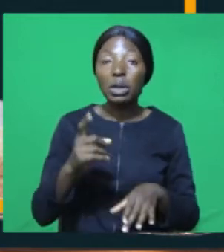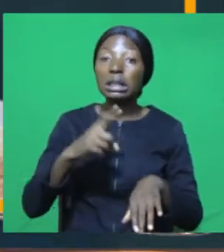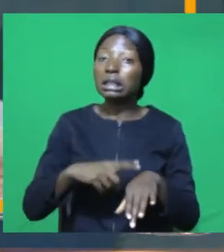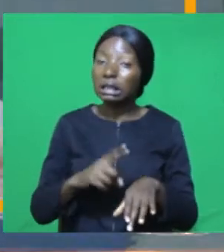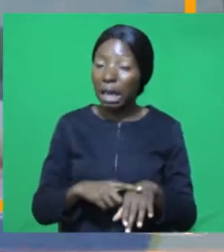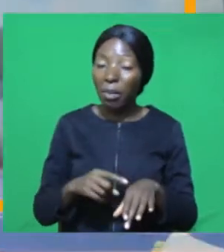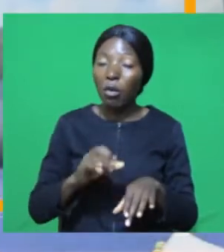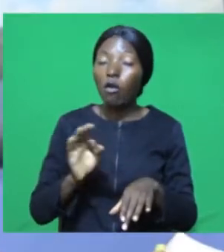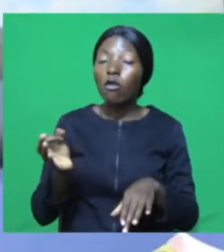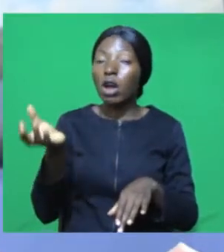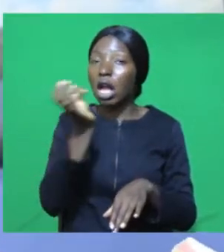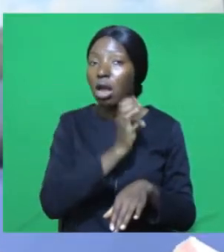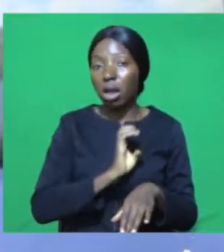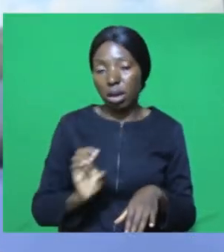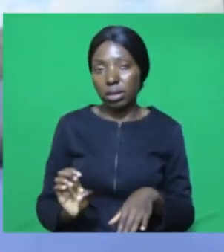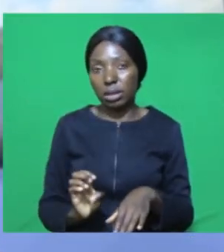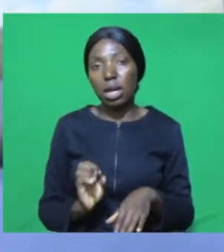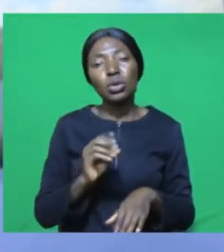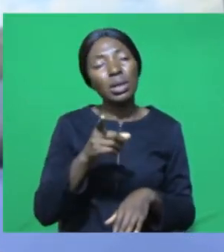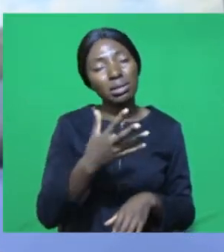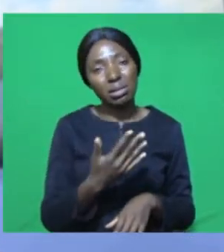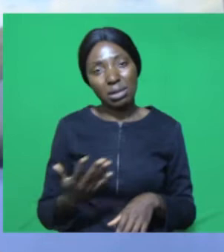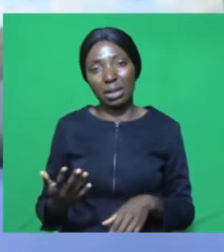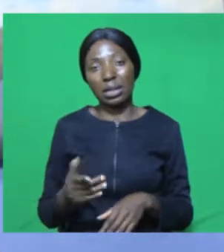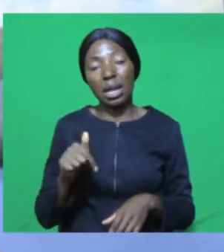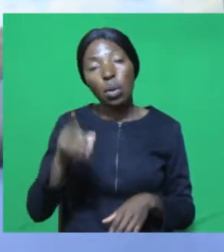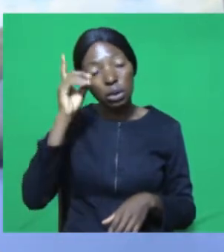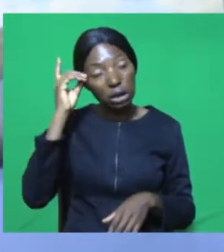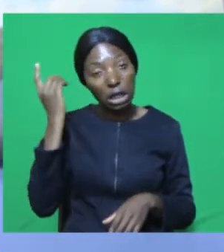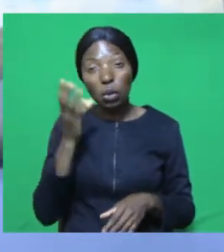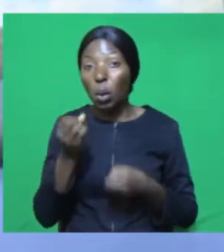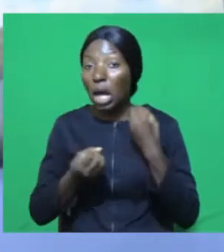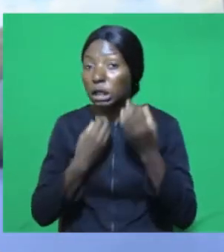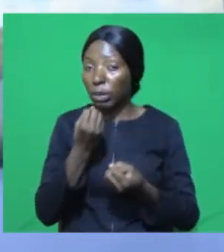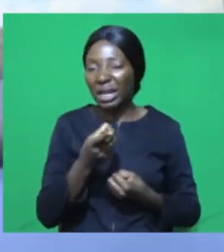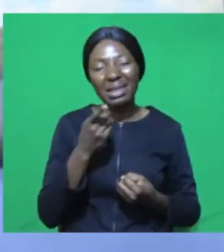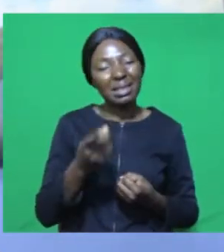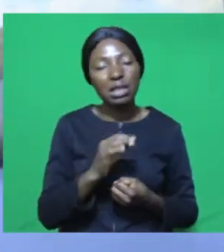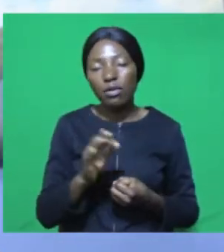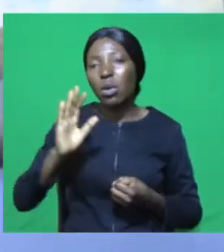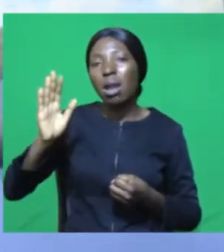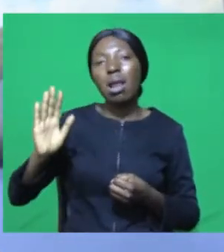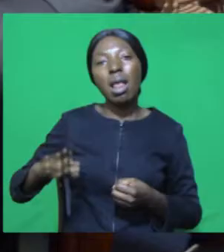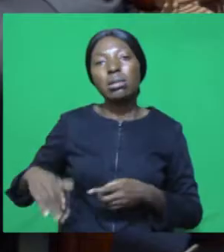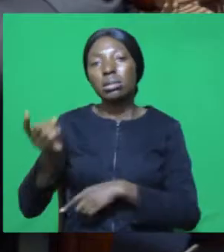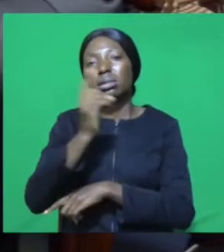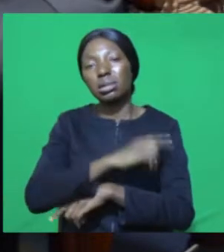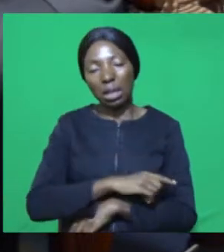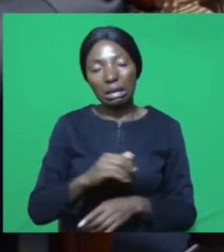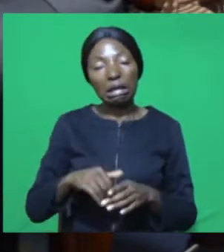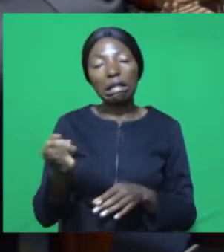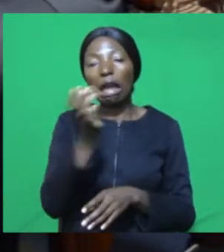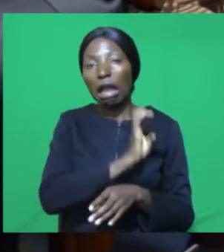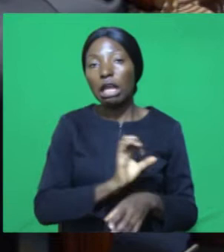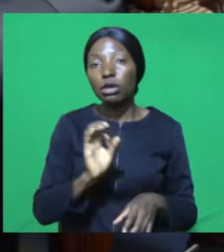yakatarwa yekupedzisira. Anzi zvinhu izvi, ndi Daniel akuzwa. Ndezve nguva yekupedzisira. Right. Kureva